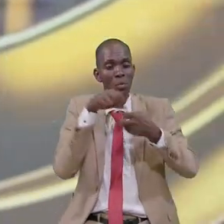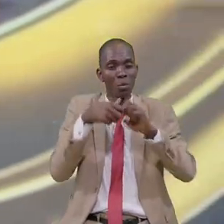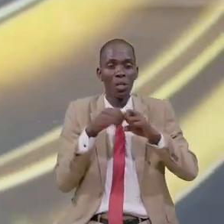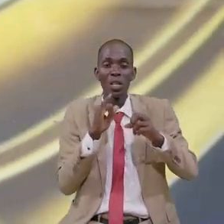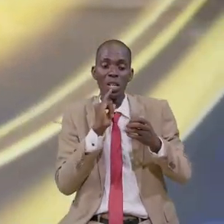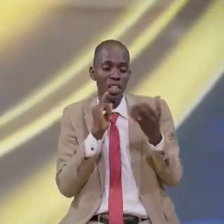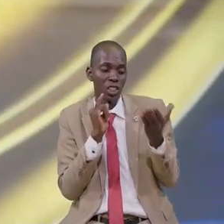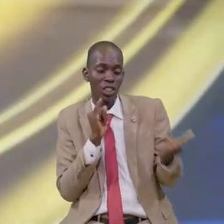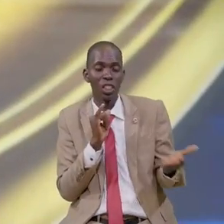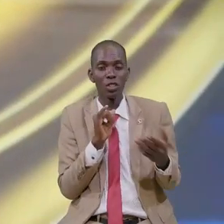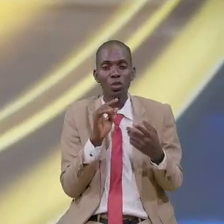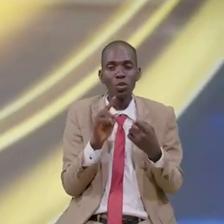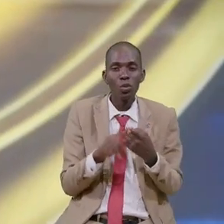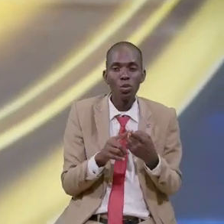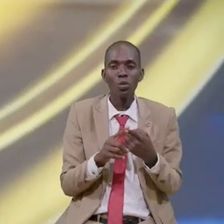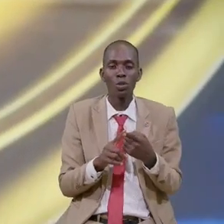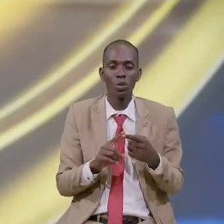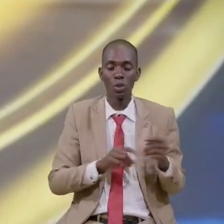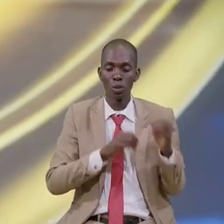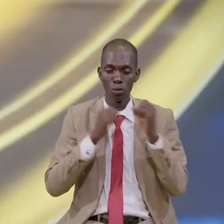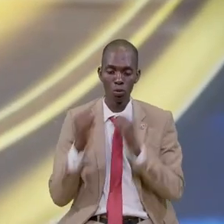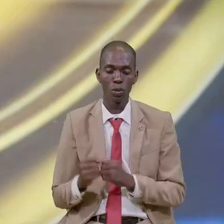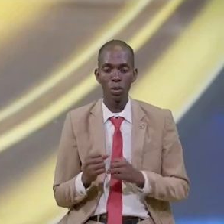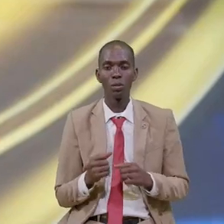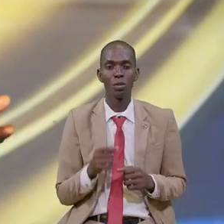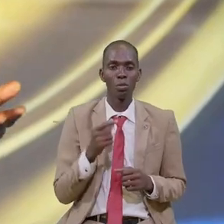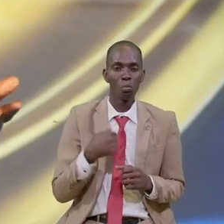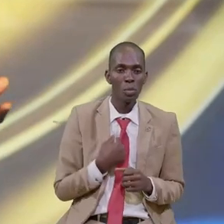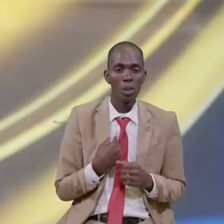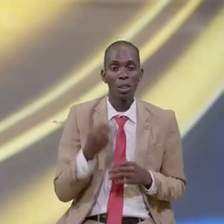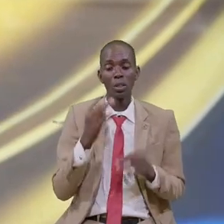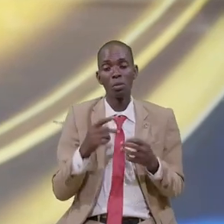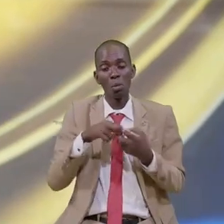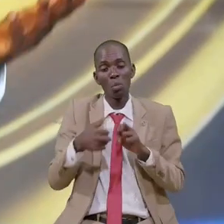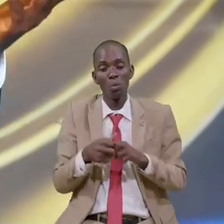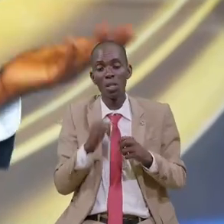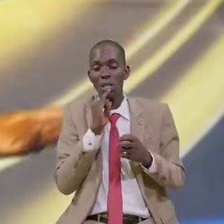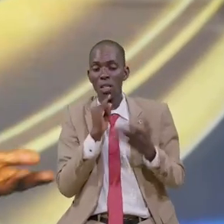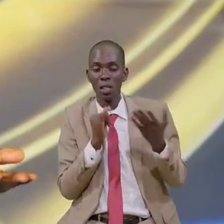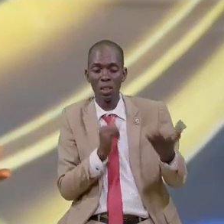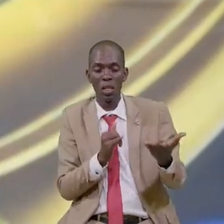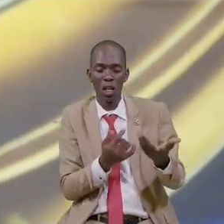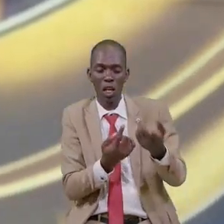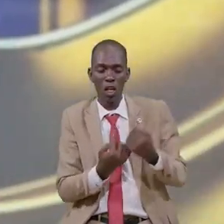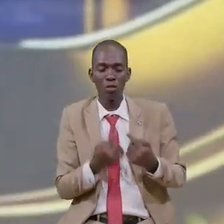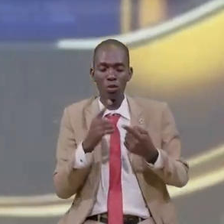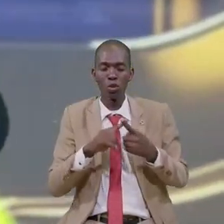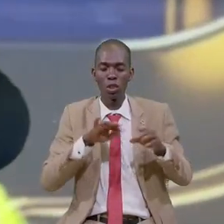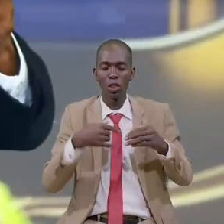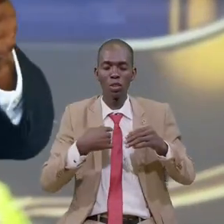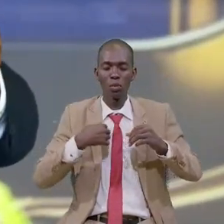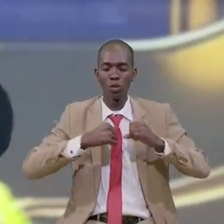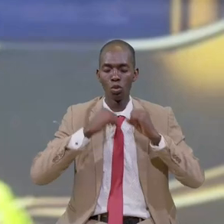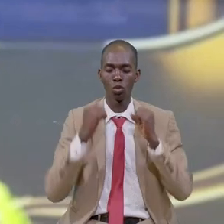la montagne est là pour me fortifier, si la montagne est là pour fortifier ma colonne vertébrale, si la montagne